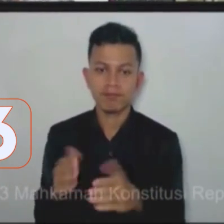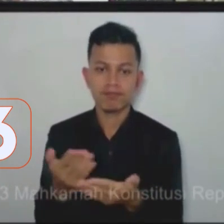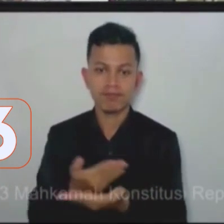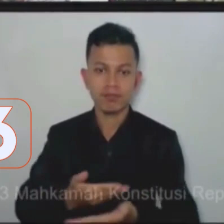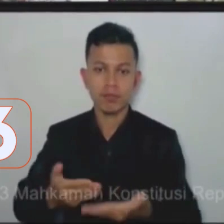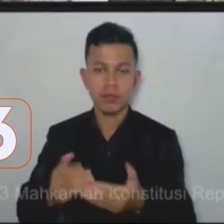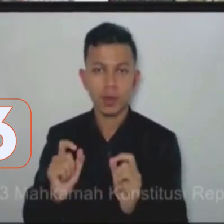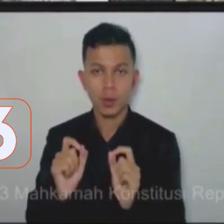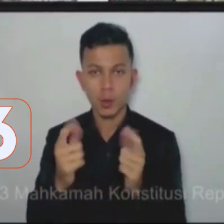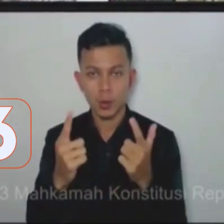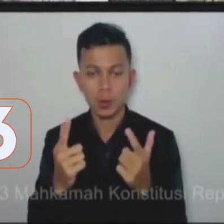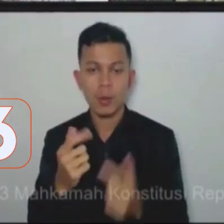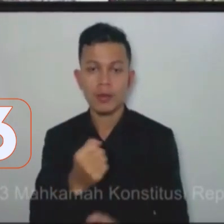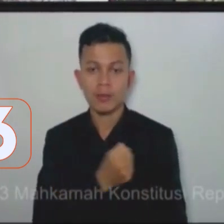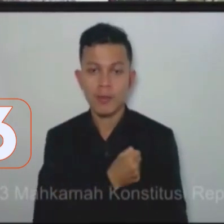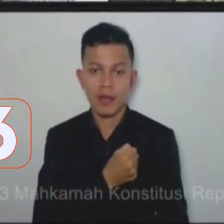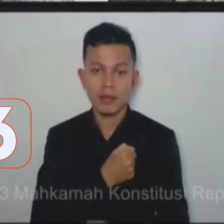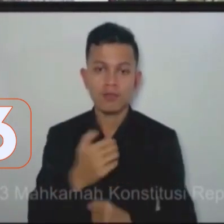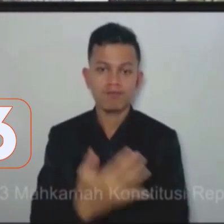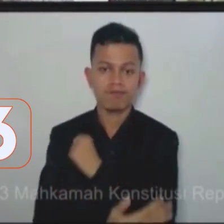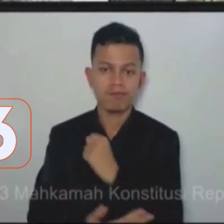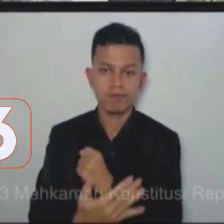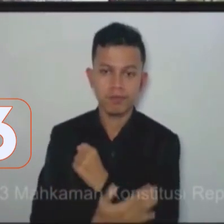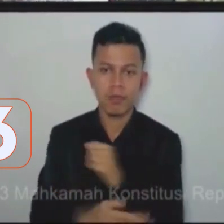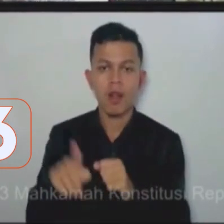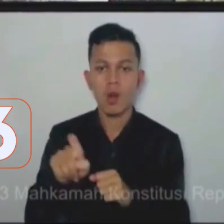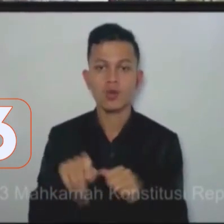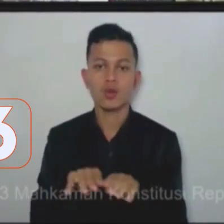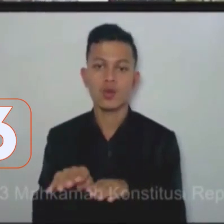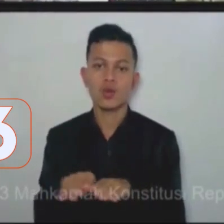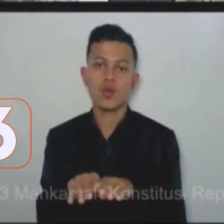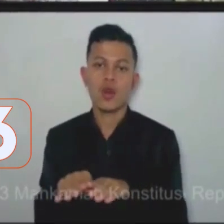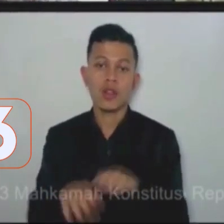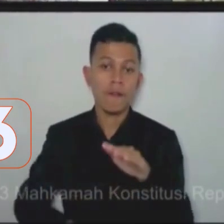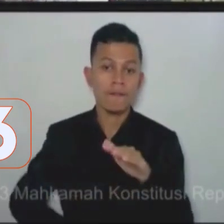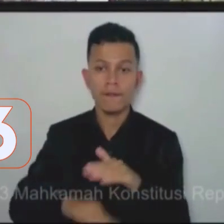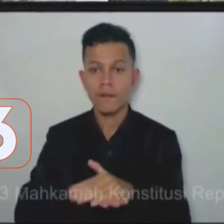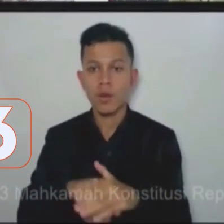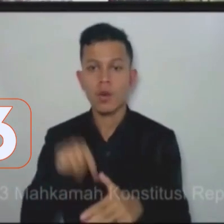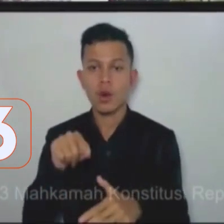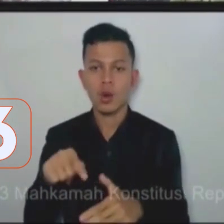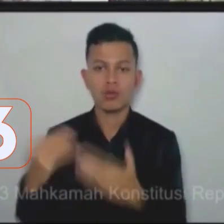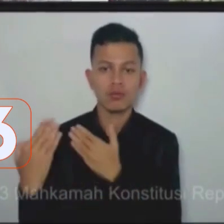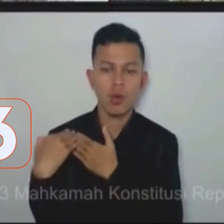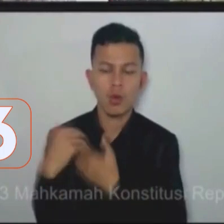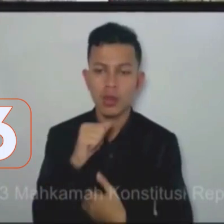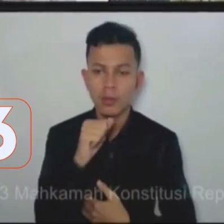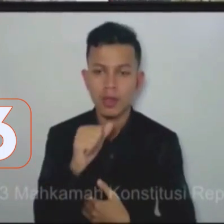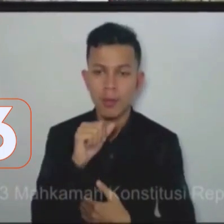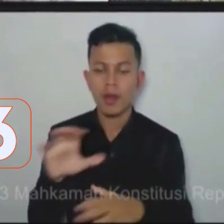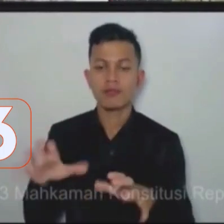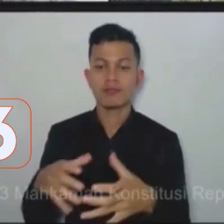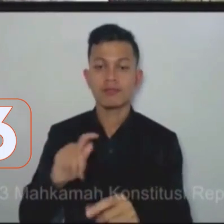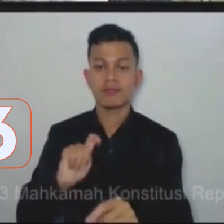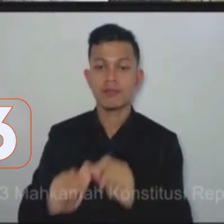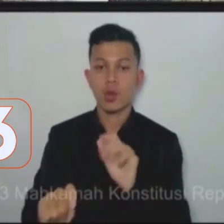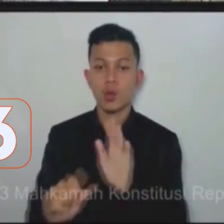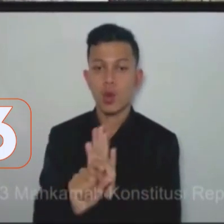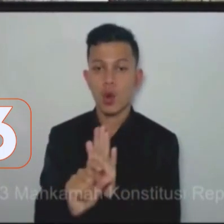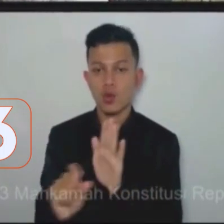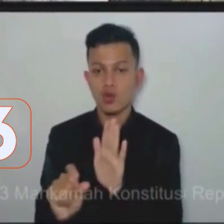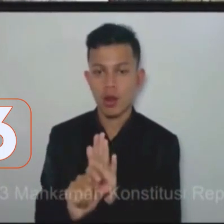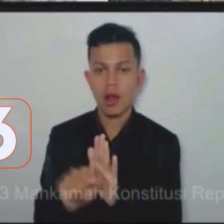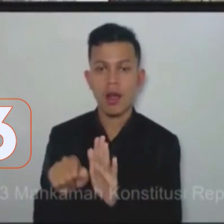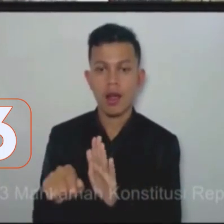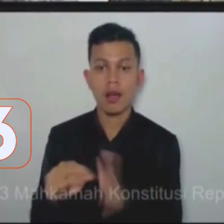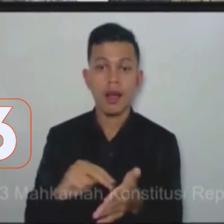dinamika berbangsa dan bernegara sepenuhnya merupakan ranah pembentuk undang-undang untuk menentukannya. Oleh